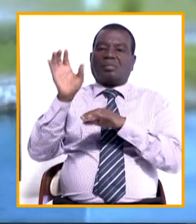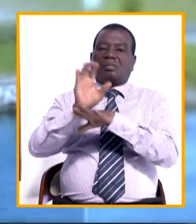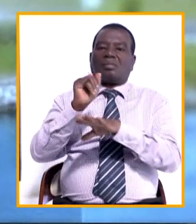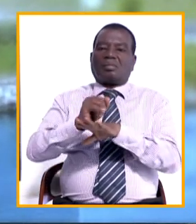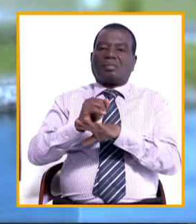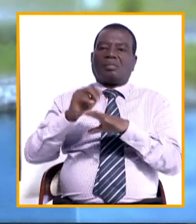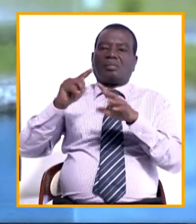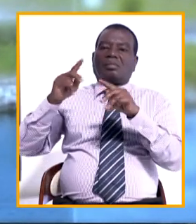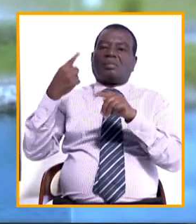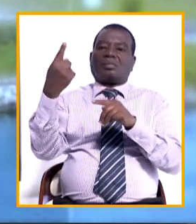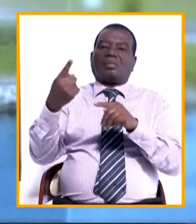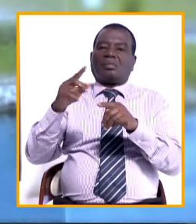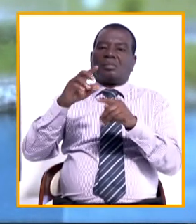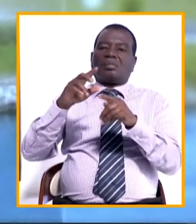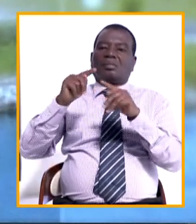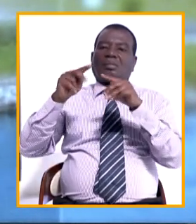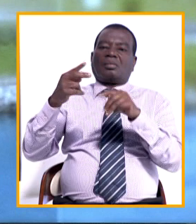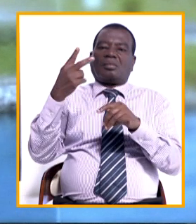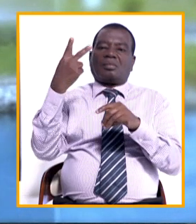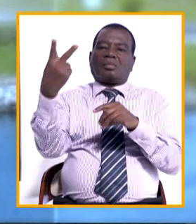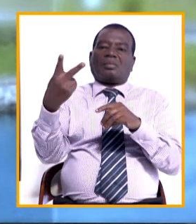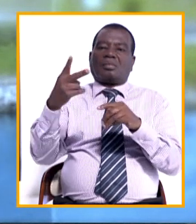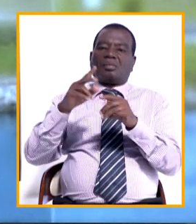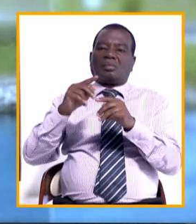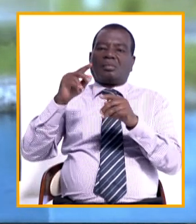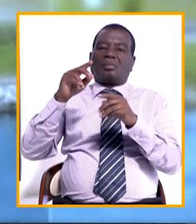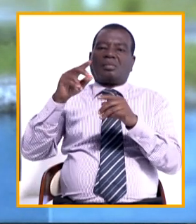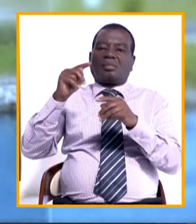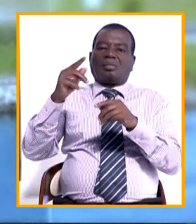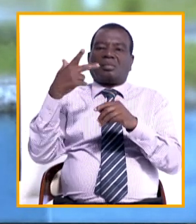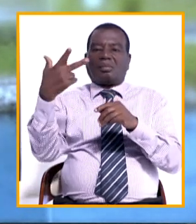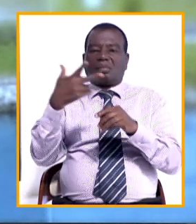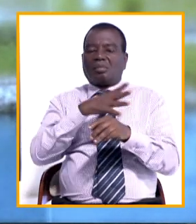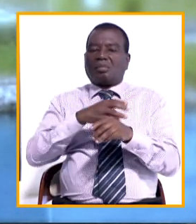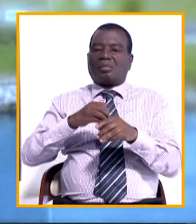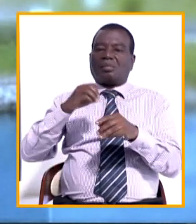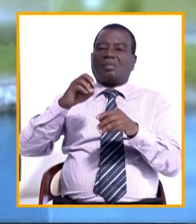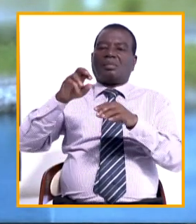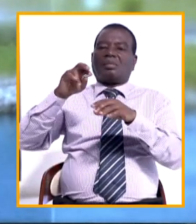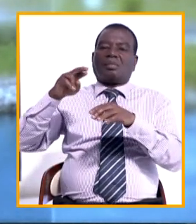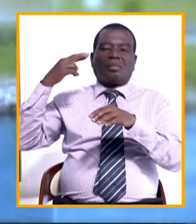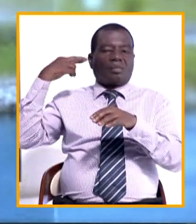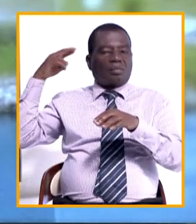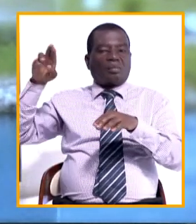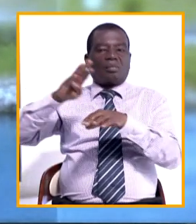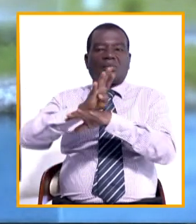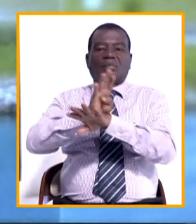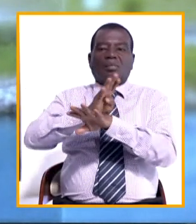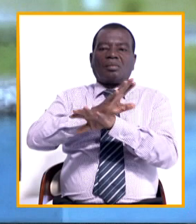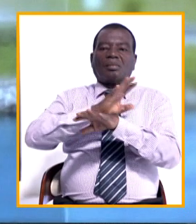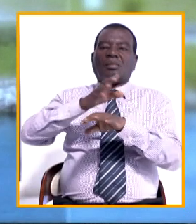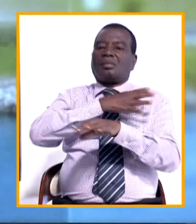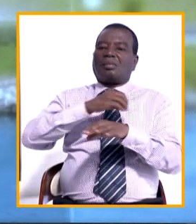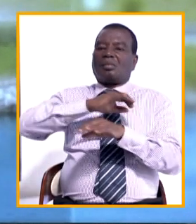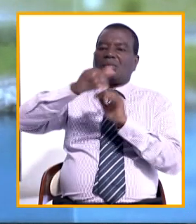d'Ivoire. RTI 1, RTI 2, La 3, Fréquence 2, Radio Côte d'Ivoire, Radio Boaké, toutes arborent de